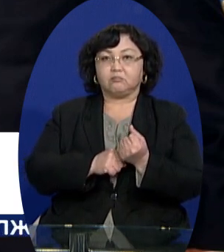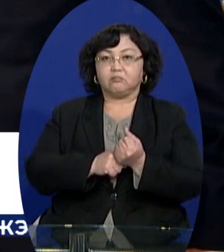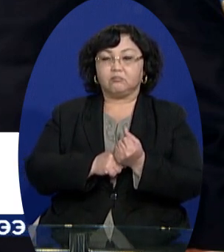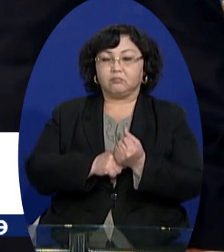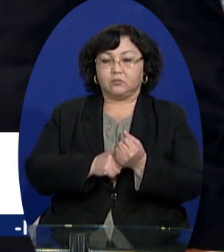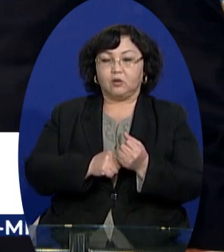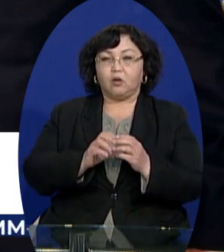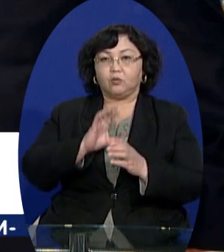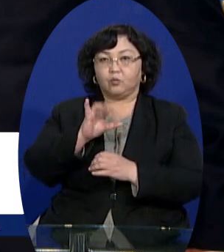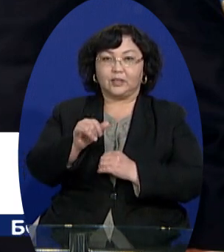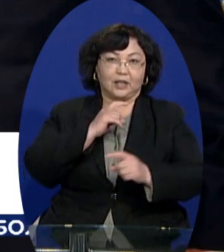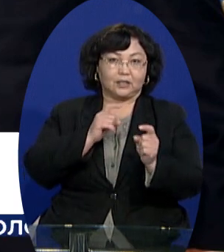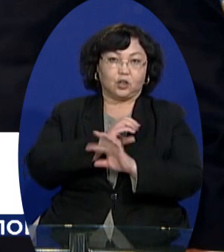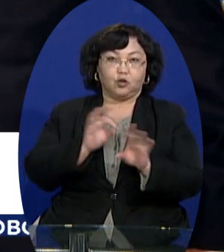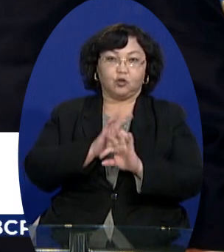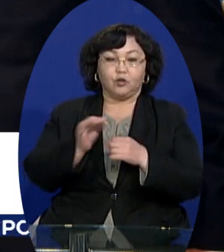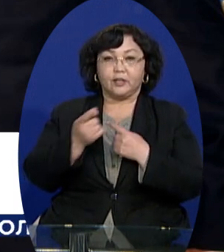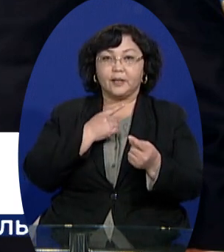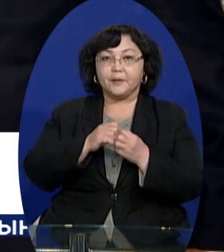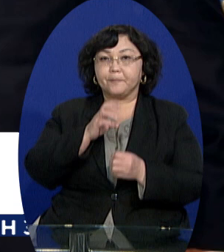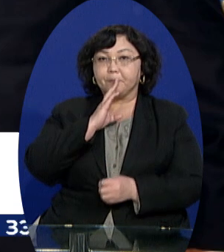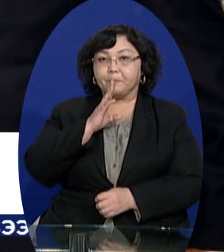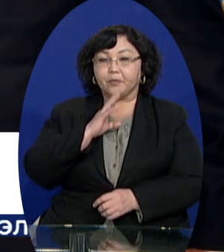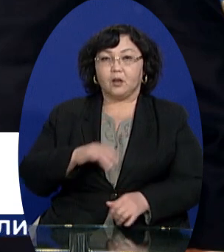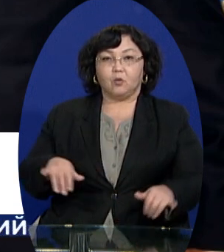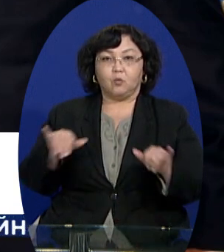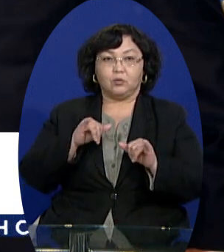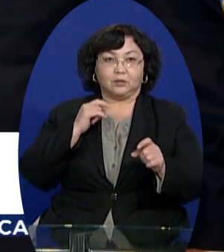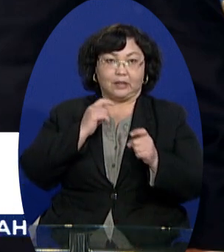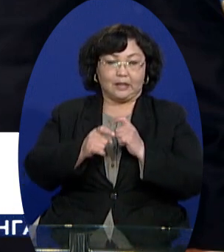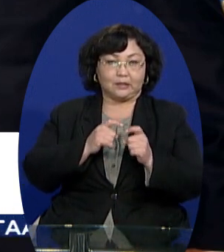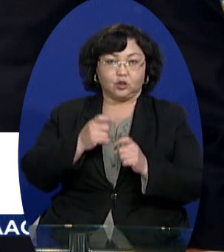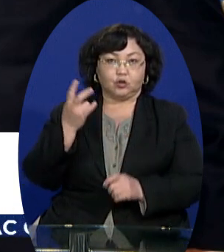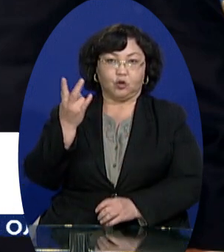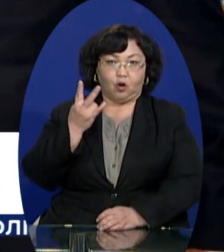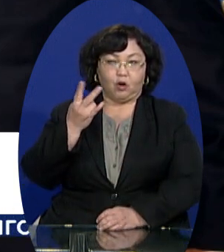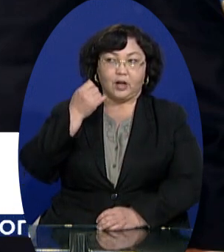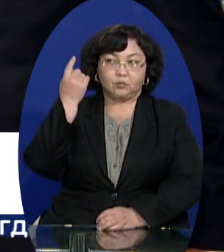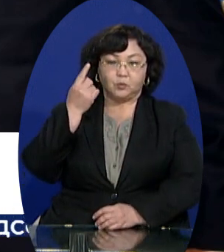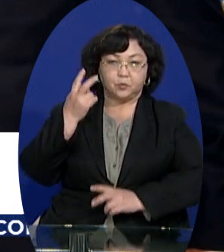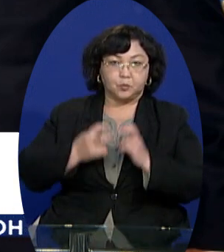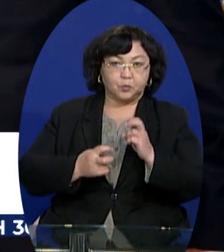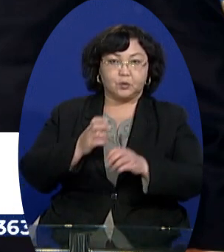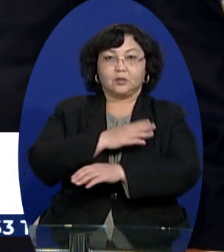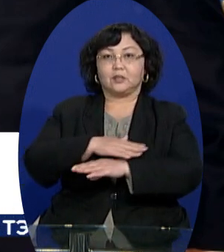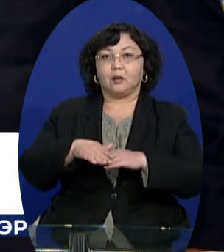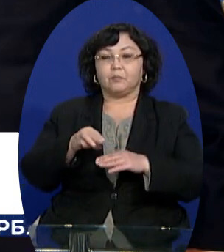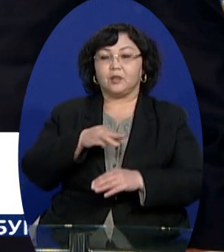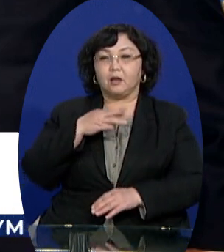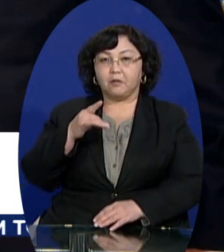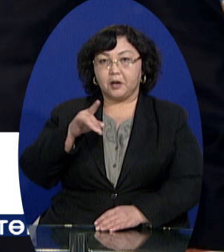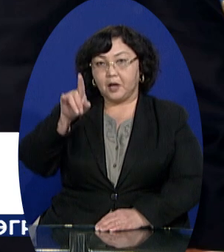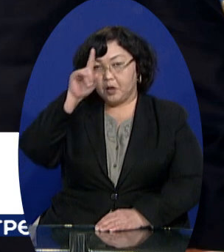улсын харилцааны зарим асуудлаар ярилцсан. Мөн хоёр улсын харилцааг ногоон эрчим хүч, зам тээвэр, эрүүл мэндийн хөдөө аж ахуй,